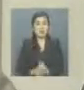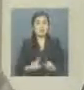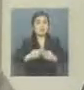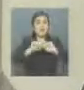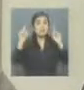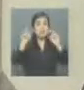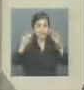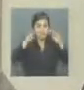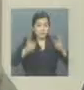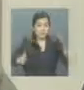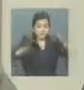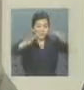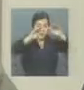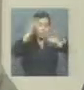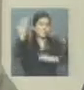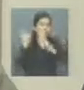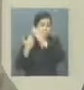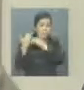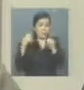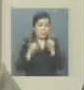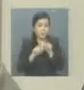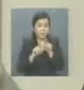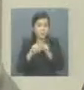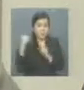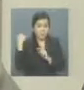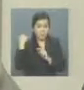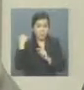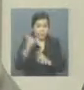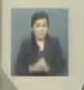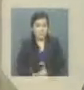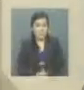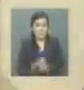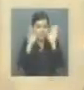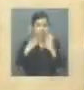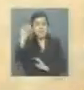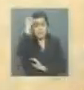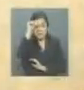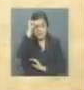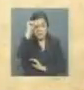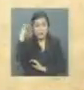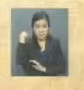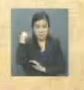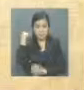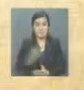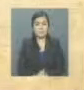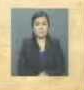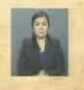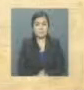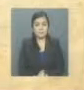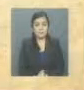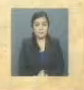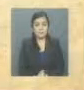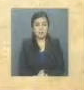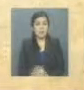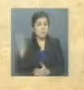เหมือนกับที่ท่านมีที่สุรัตฉะนั้นนั่นแหละครับคือมัสยิดอินเดียแท้ๆ ลูกค้านานาประเทศเข้ามาค้